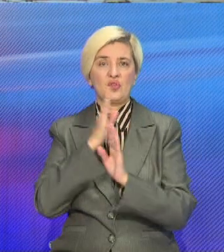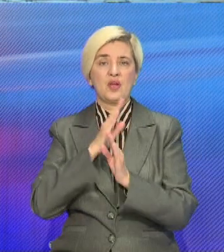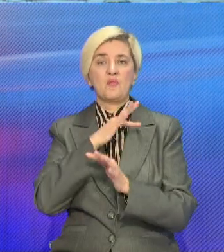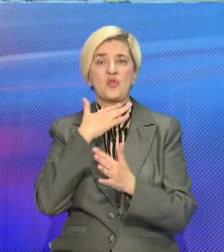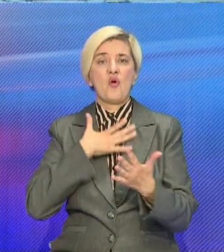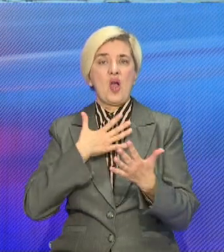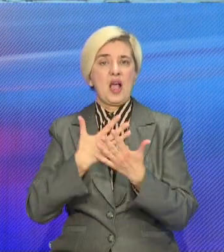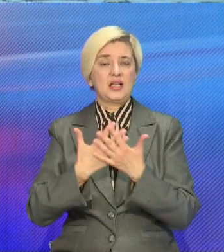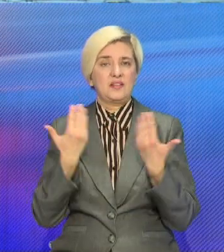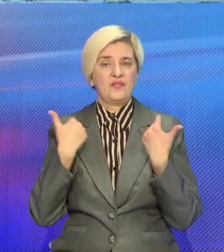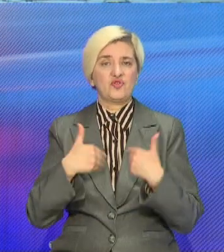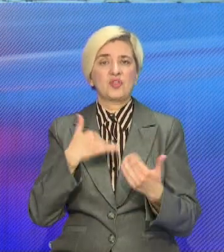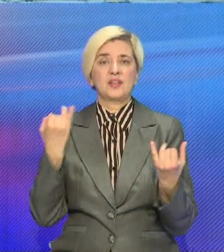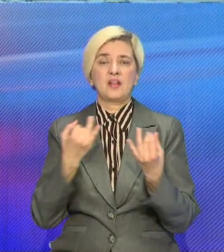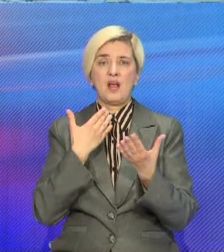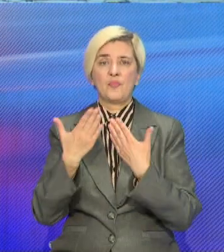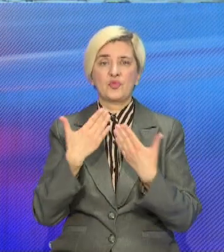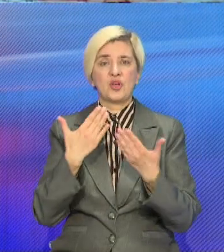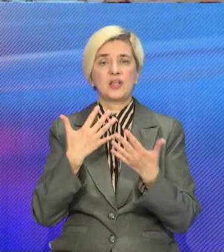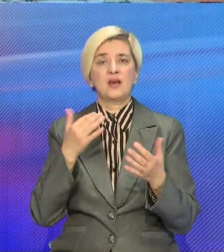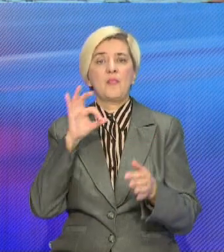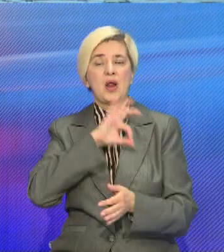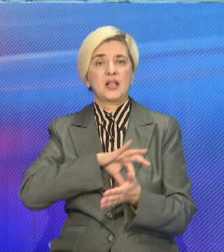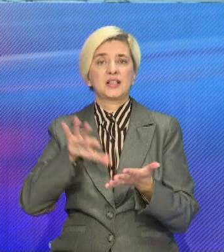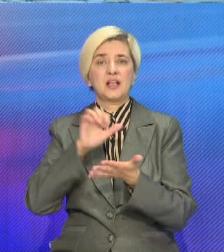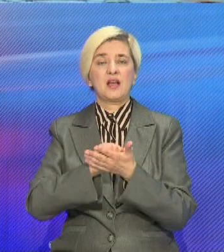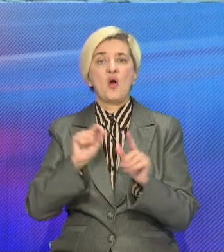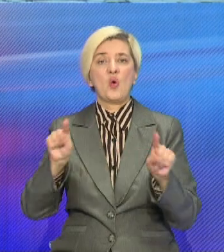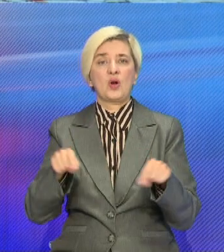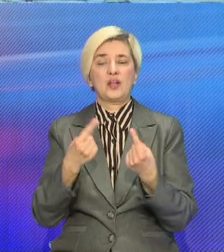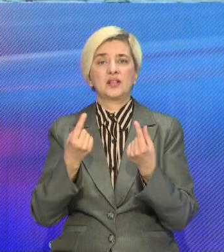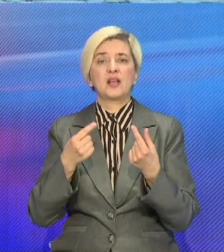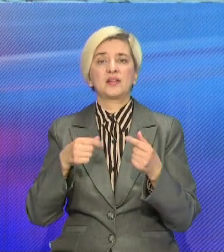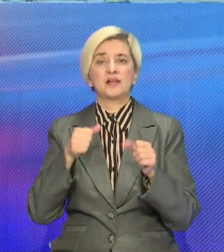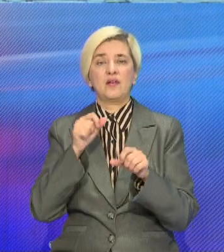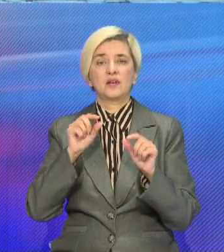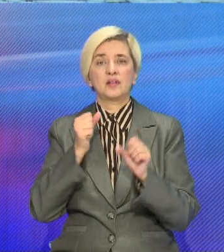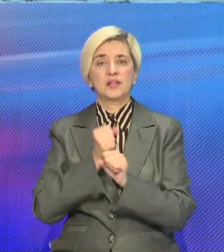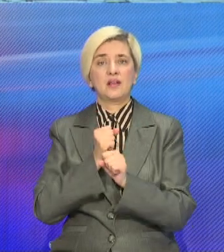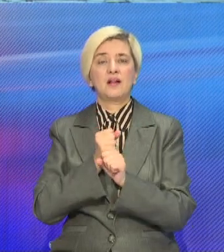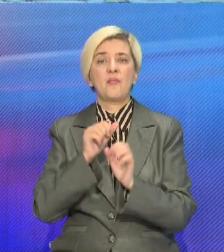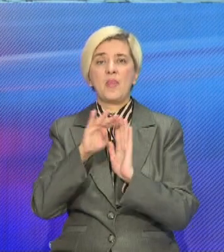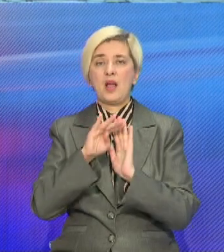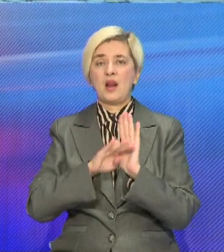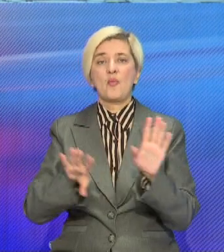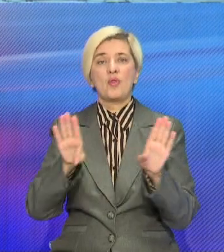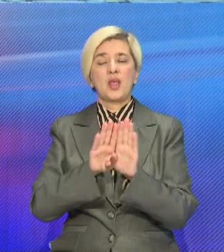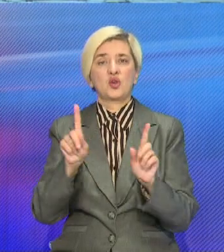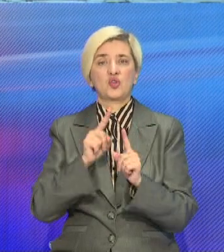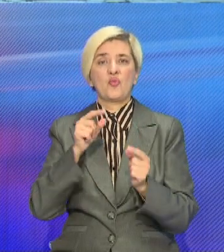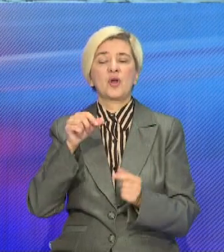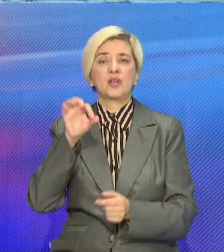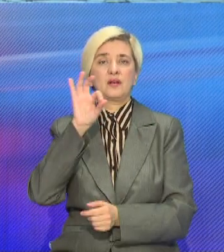і корисних заняткаў. Організатори так адаптували програму, каб задоволити усі потреби людей з особливостями. Більше за